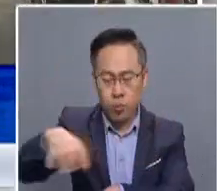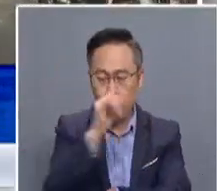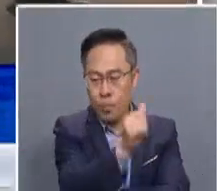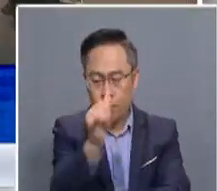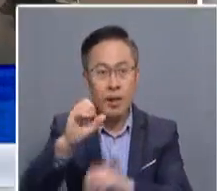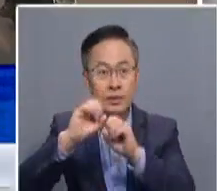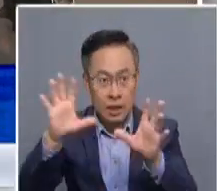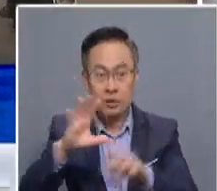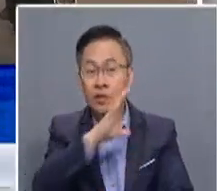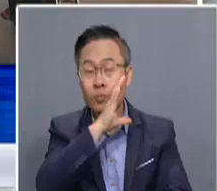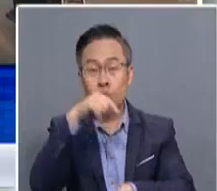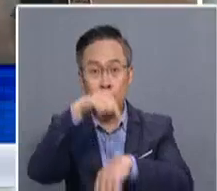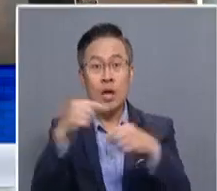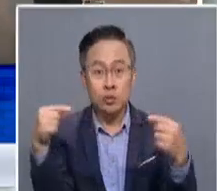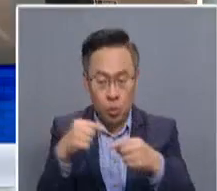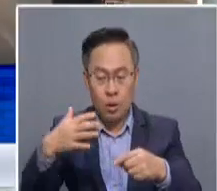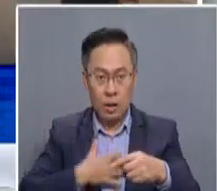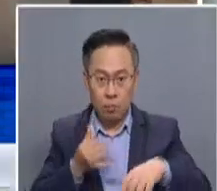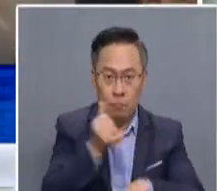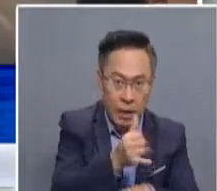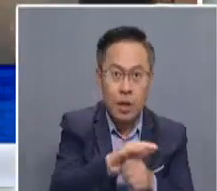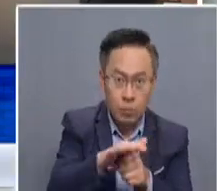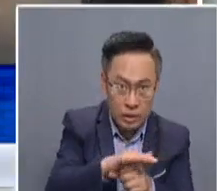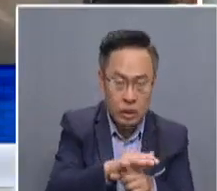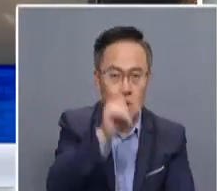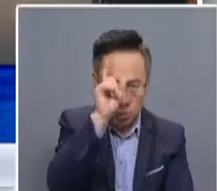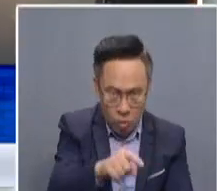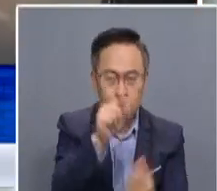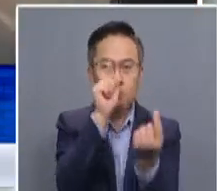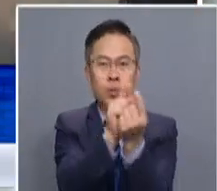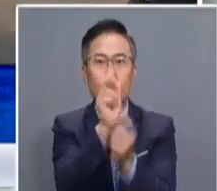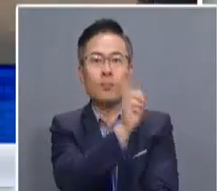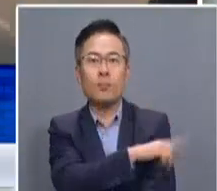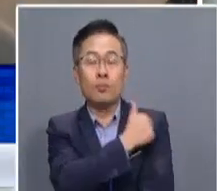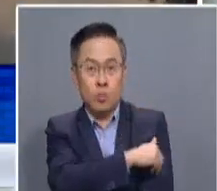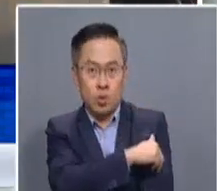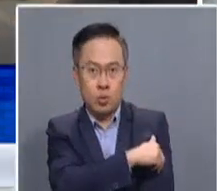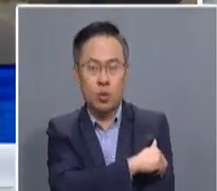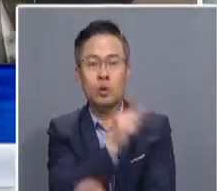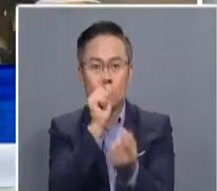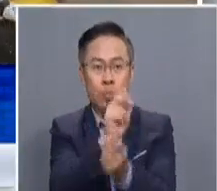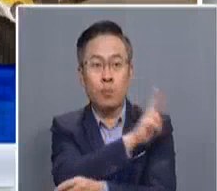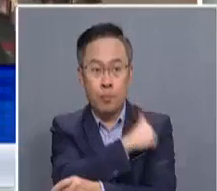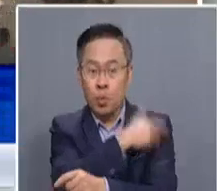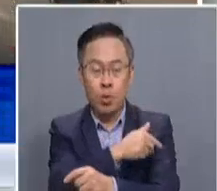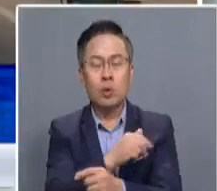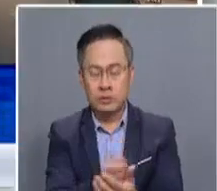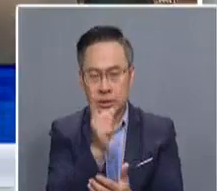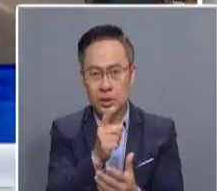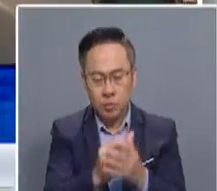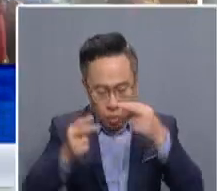ถานที่เหล่านั้นตามเวลานั้นนะครับก็ให้มาแจ้งเจ้าหน้าที่นะครับอย่างที่สะดวกเช่นสำนักงานสาธารณสุขจังหวัดเพื่อให้เราตรวจส